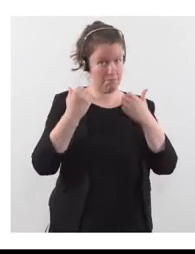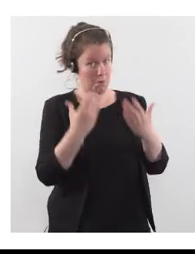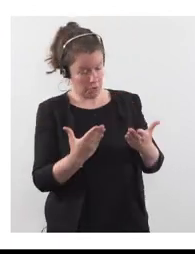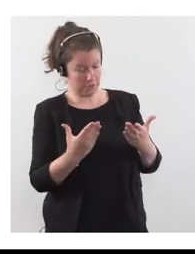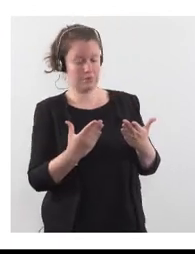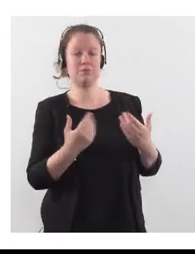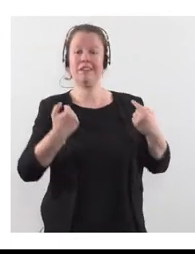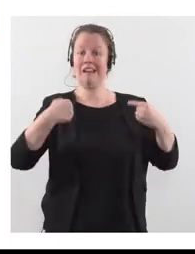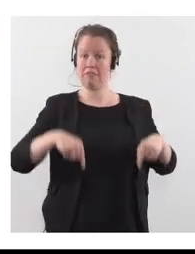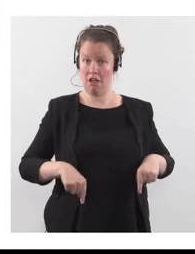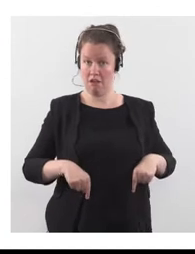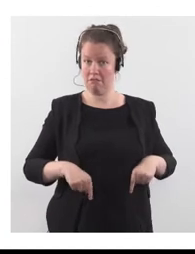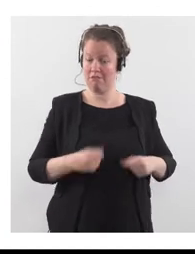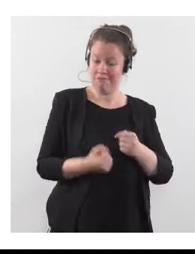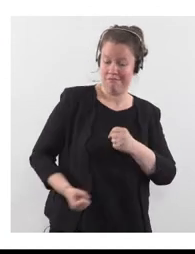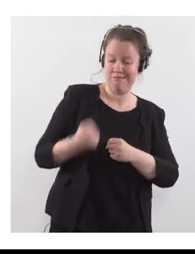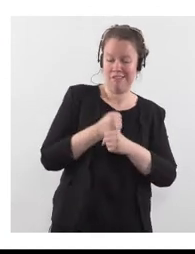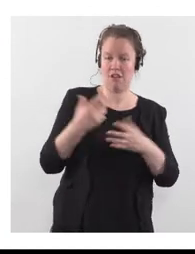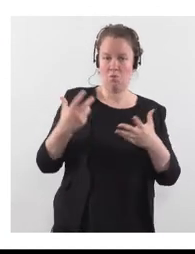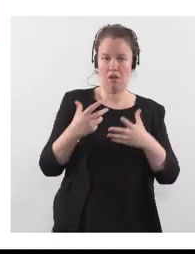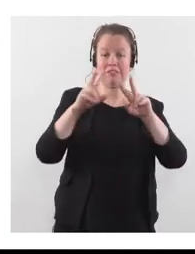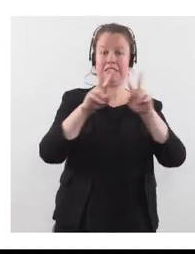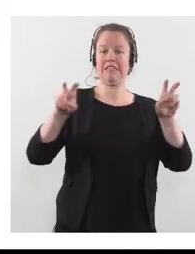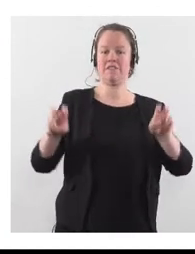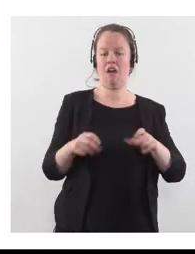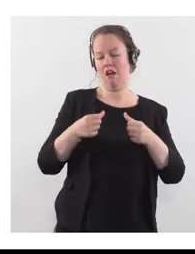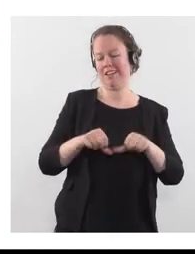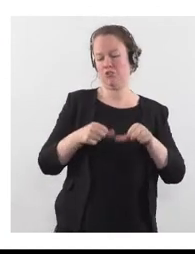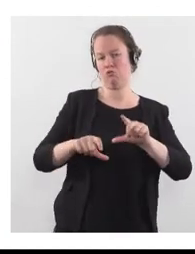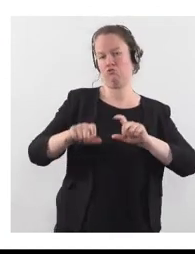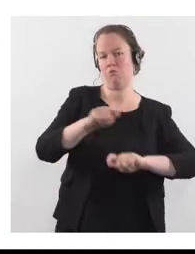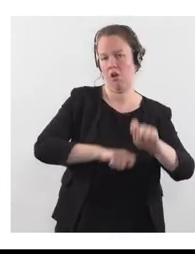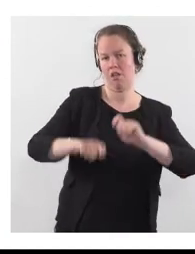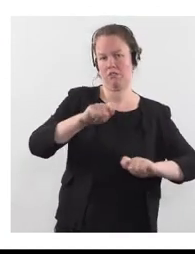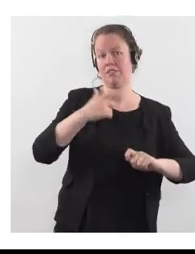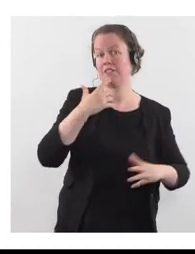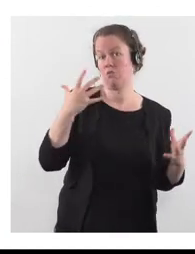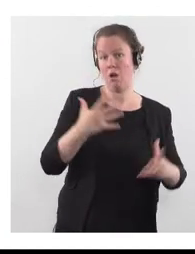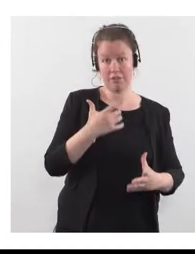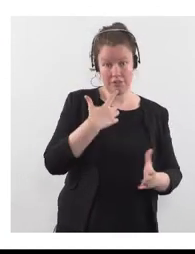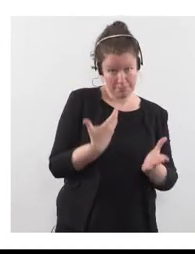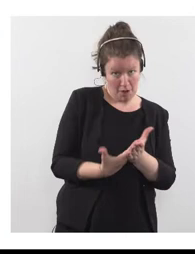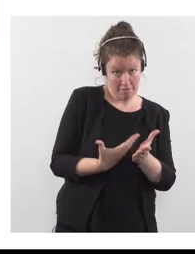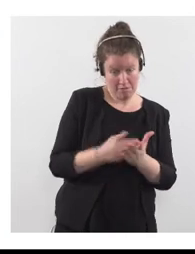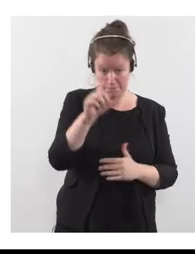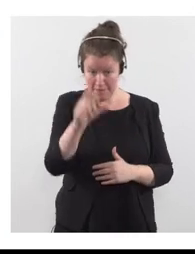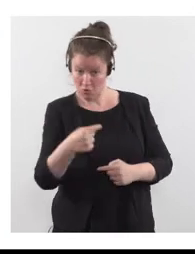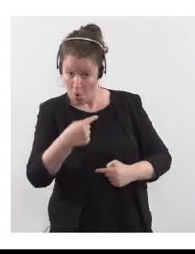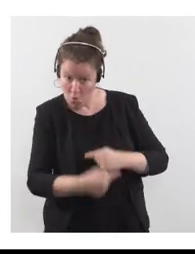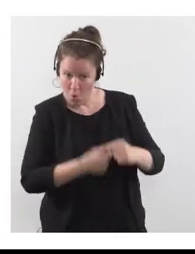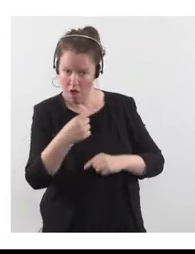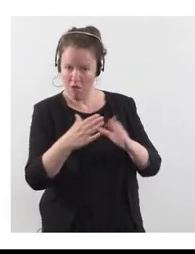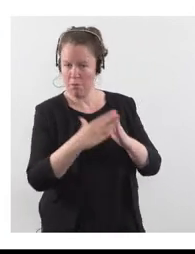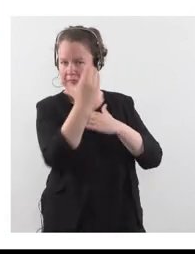dire que l'État a produit un document en Irlande qui montre qu'une personne a fait la demande d'asile. Et